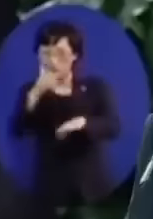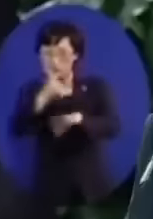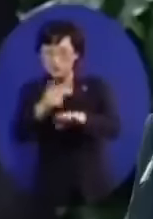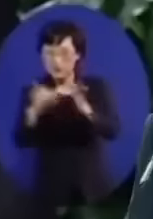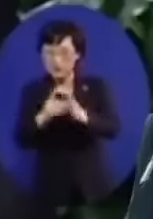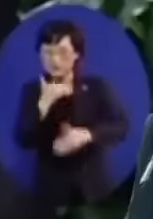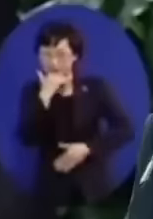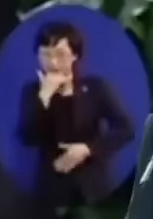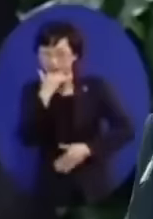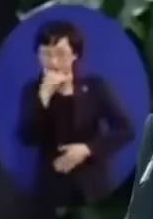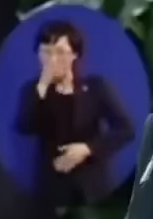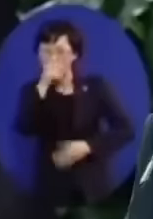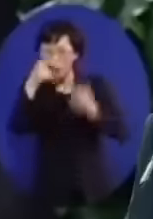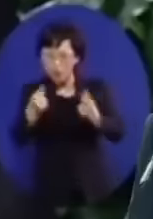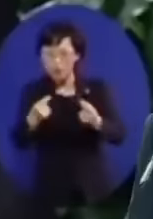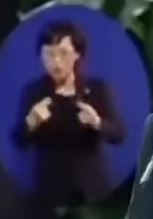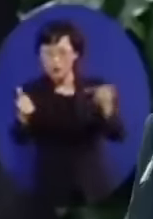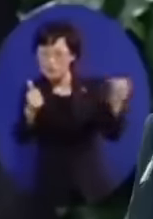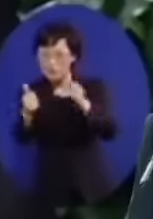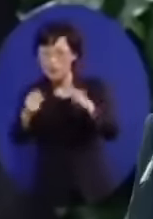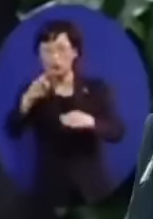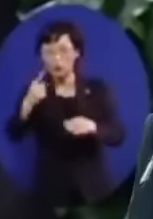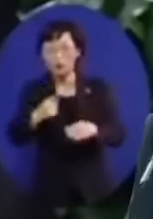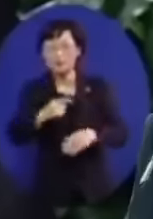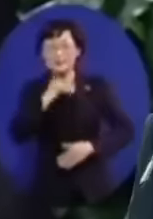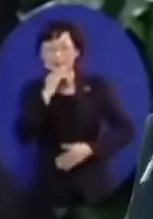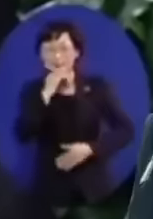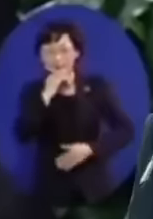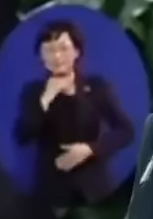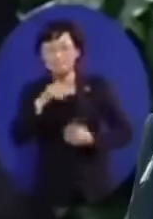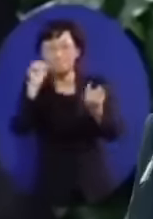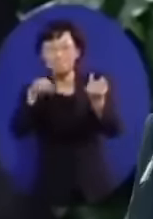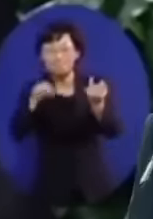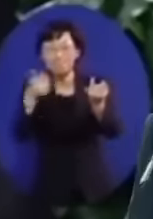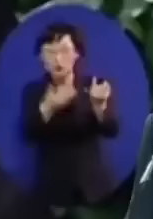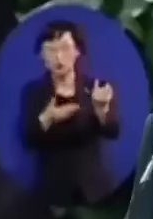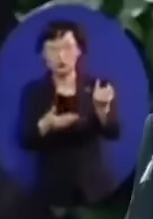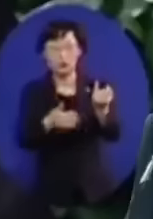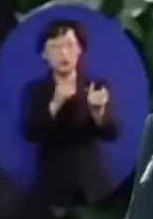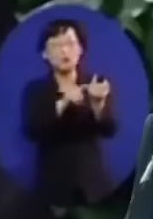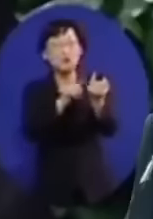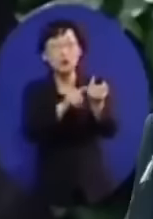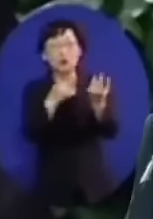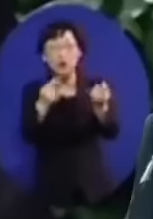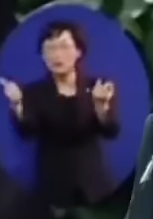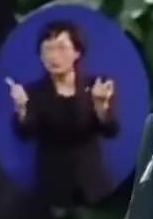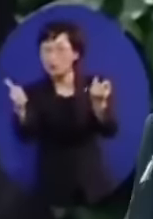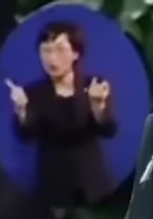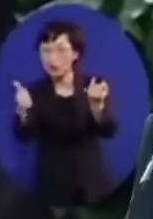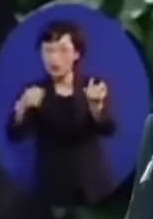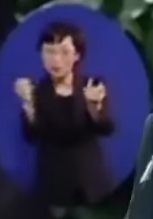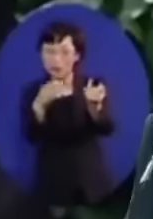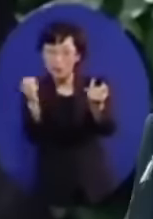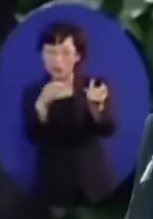같은 말을 해도 끝까지 잘 들어주십시오. 그리고 대답을 해주고 아내 여러분도 남편이 말하거든